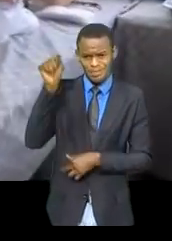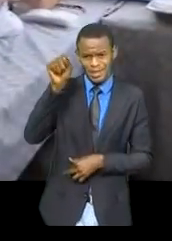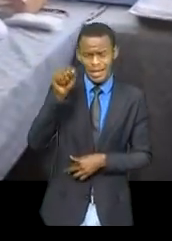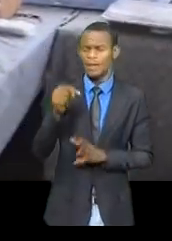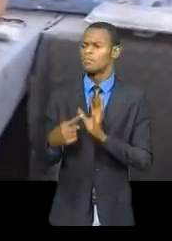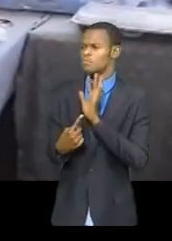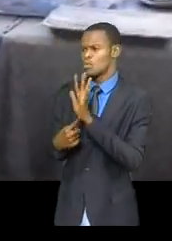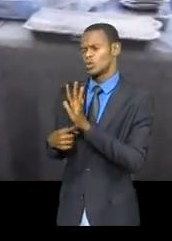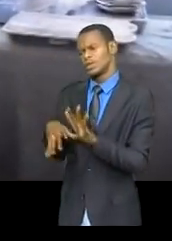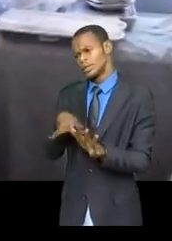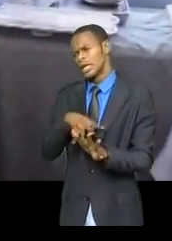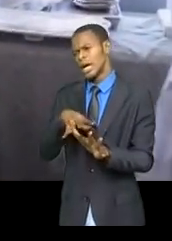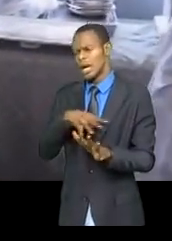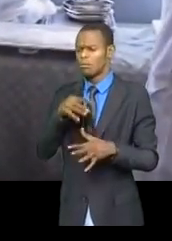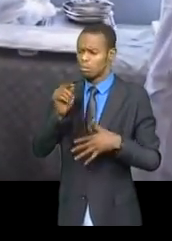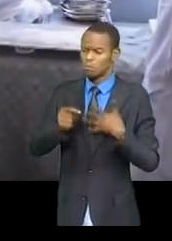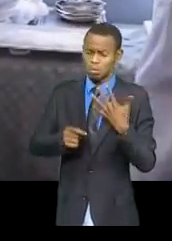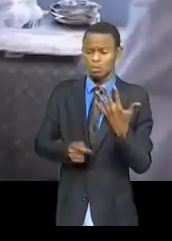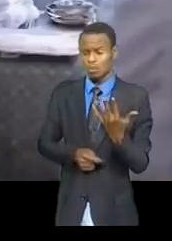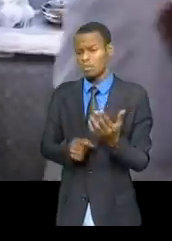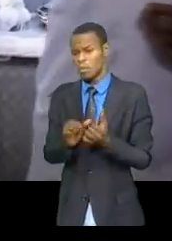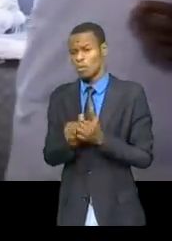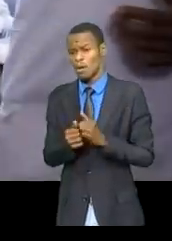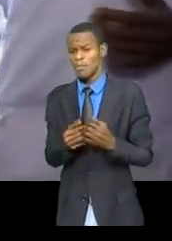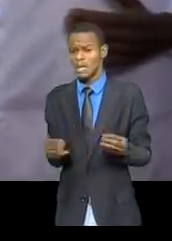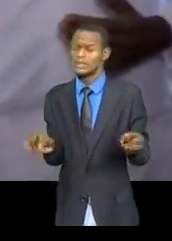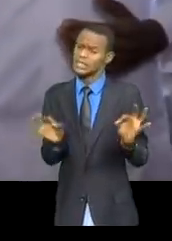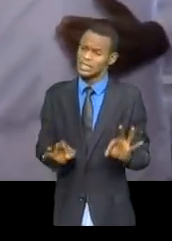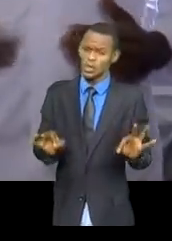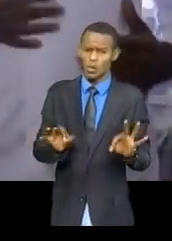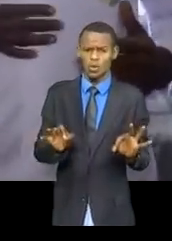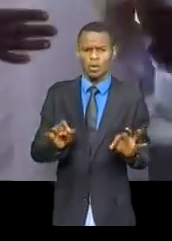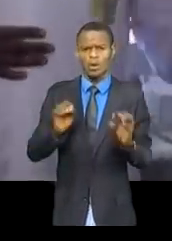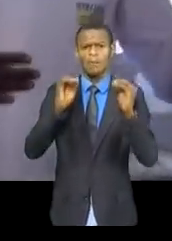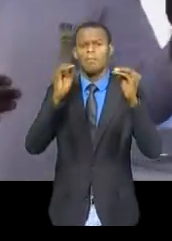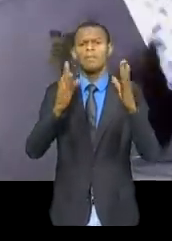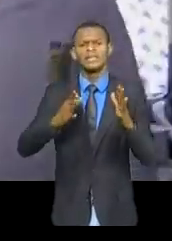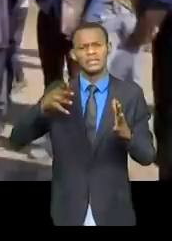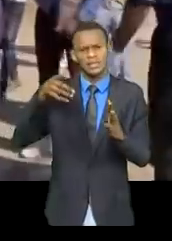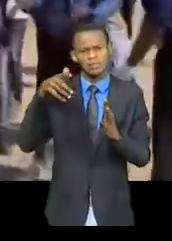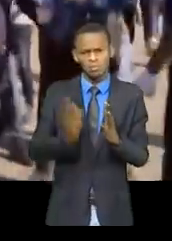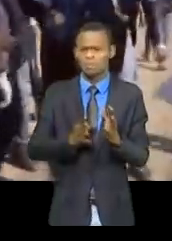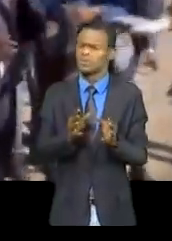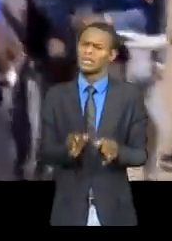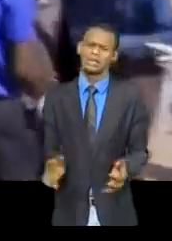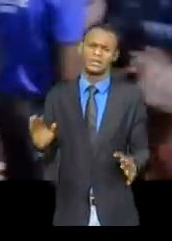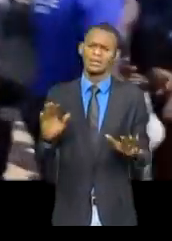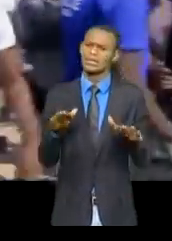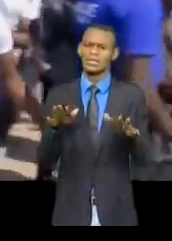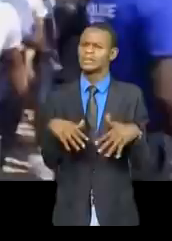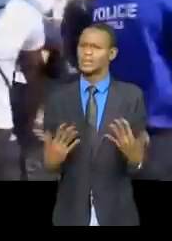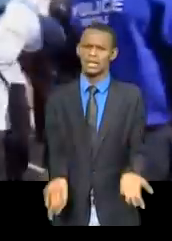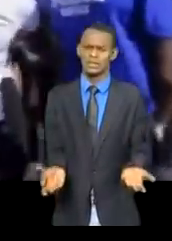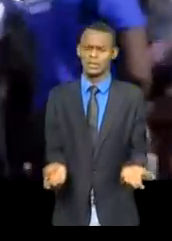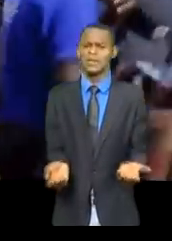notamment l'insuffisance des matériels et des enseignants qualifiés, ainsi que la mécanisation des enseignants. De leur côté,